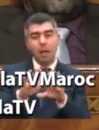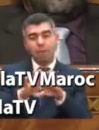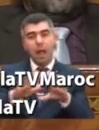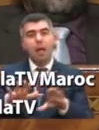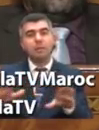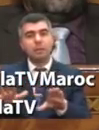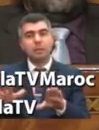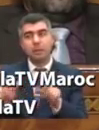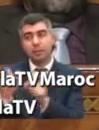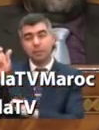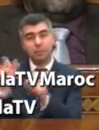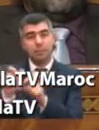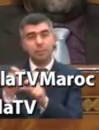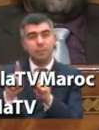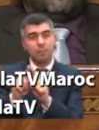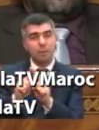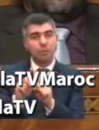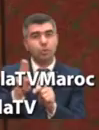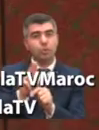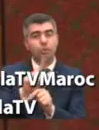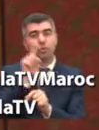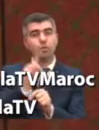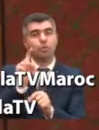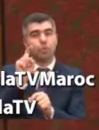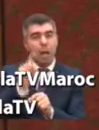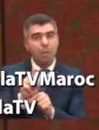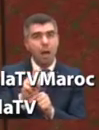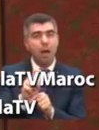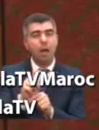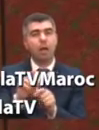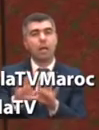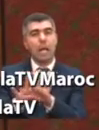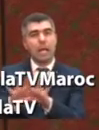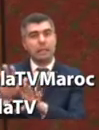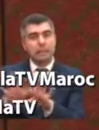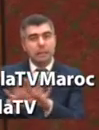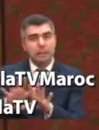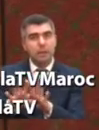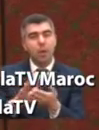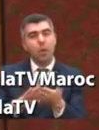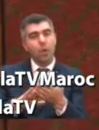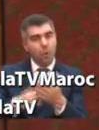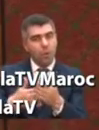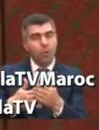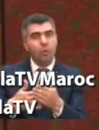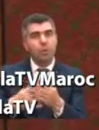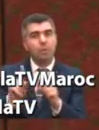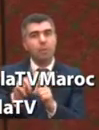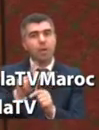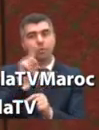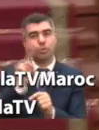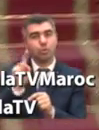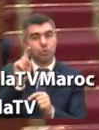الساكنة، بالخصوص ببعض الجماعات ديال إقليم تيزنيت شتوكا إتباها وتارودانت، وخاصة جماعة أربعاء